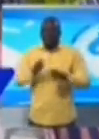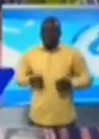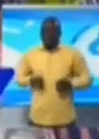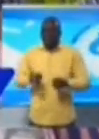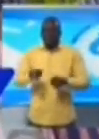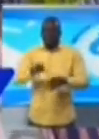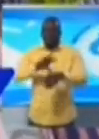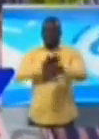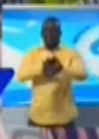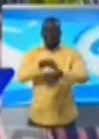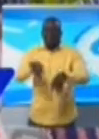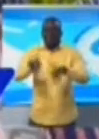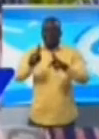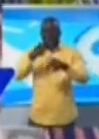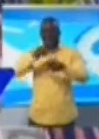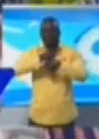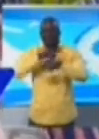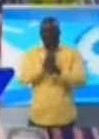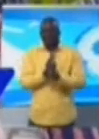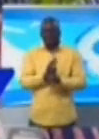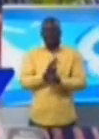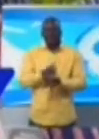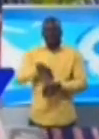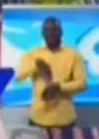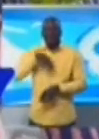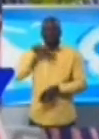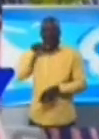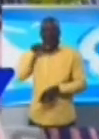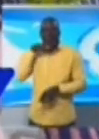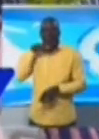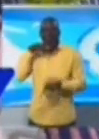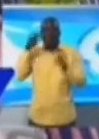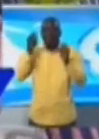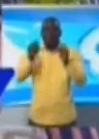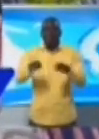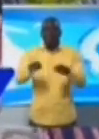te permet de pouvoir produire suffisamment, de pouvoir